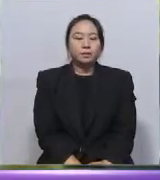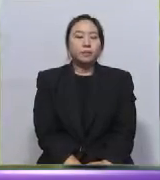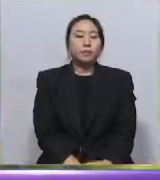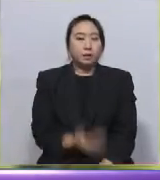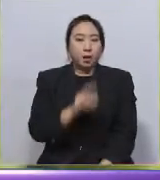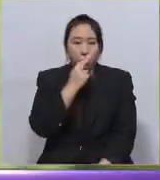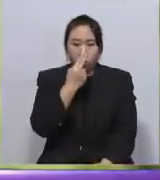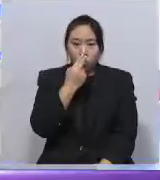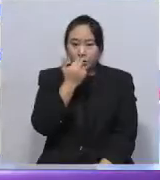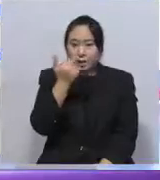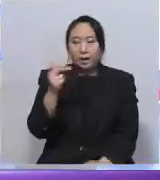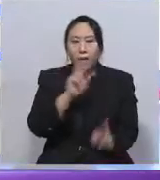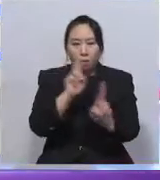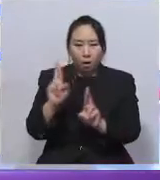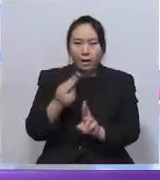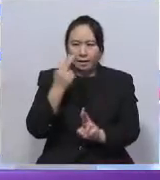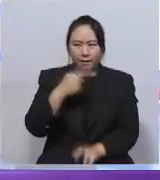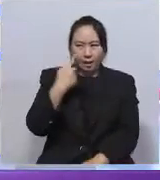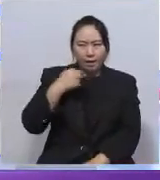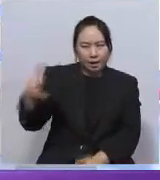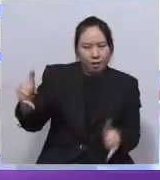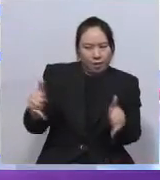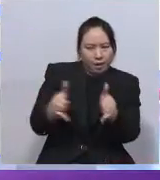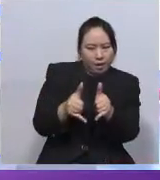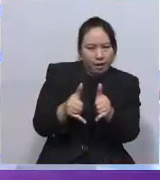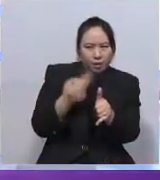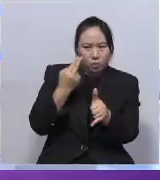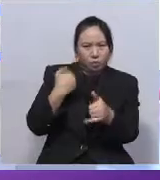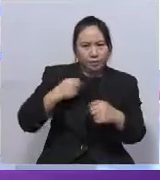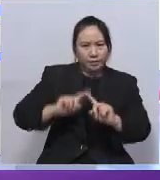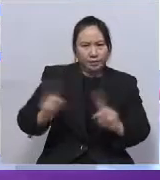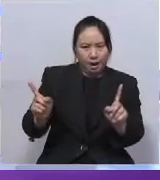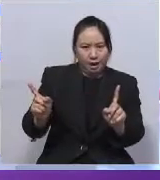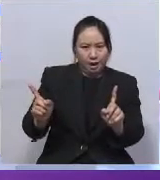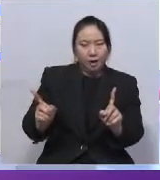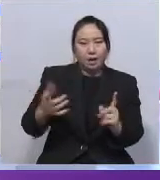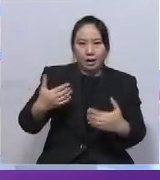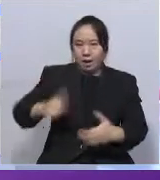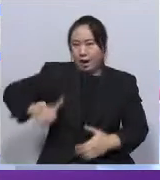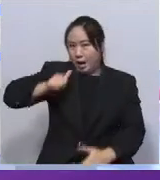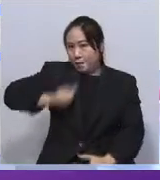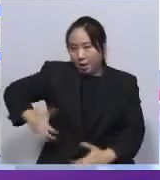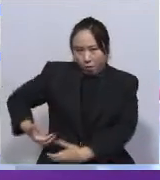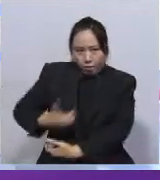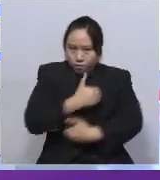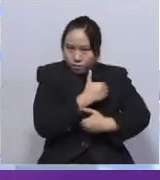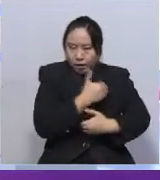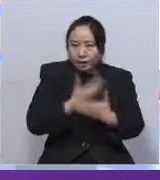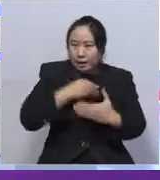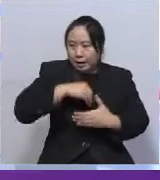ไปเดินก็ต้องระมัดระวังด้วยนะคะเห็นใครที่เข้ามาเดินอยู่ใกล้ๆเราผิดปกติกระเป๋านี่กอดไว้เลยถ้ามีเงินถ้